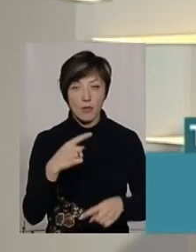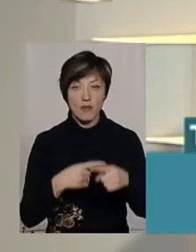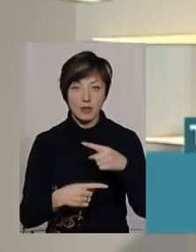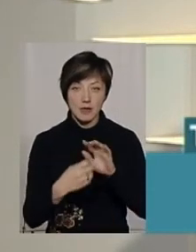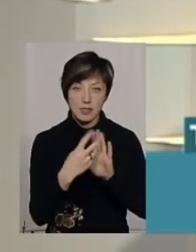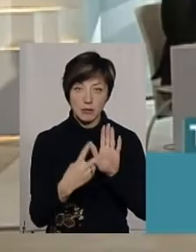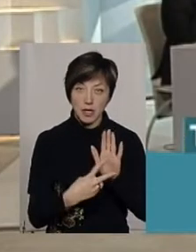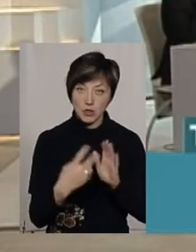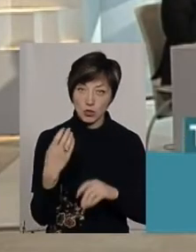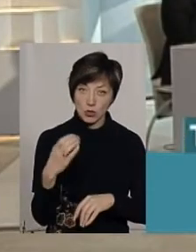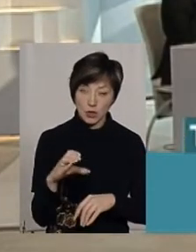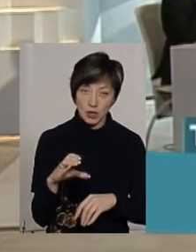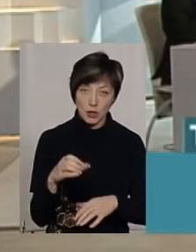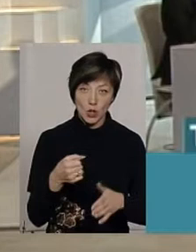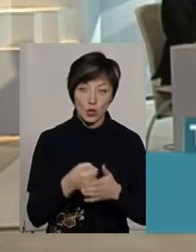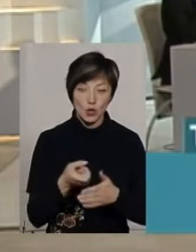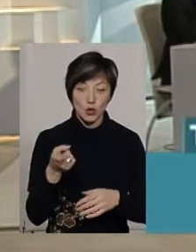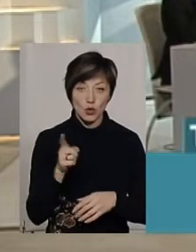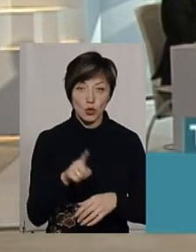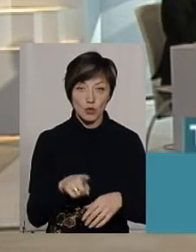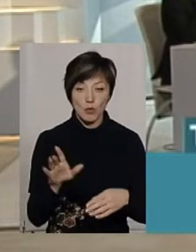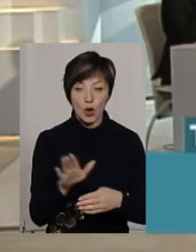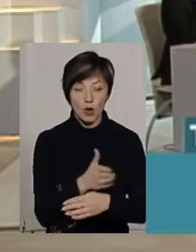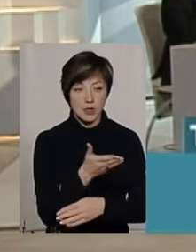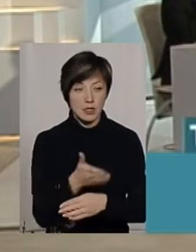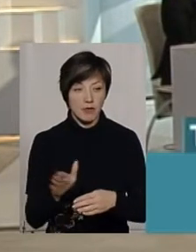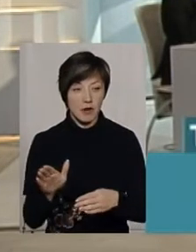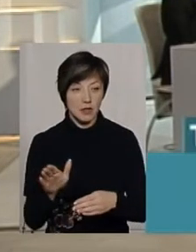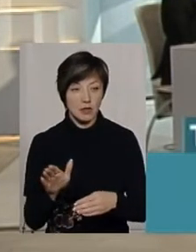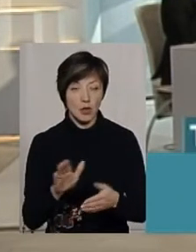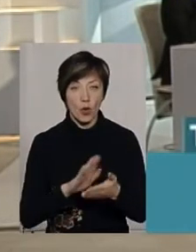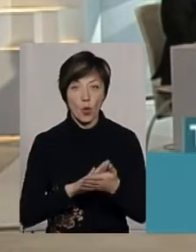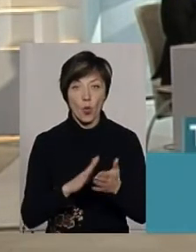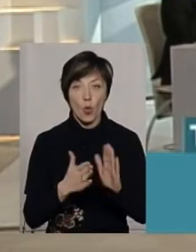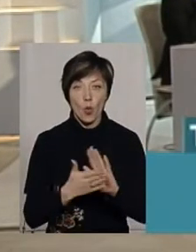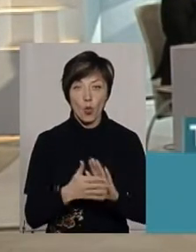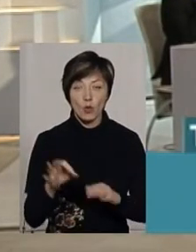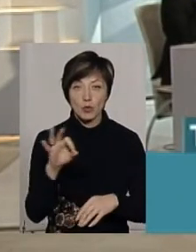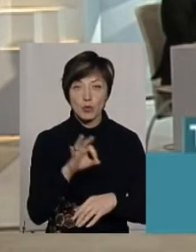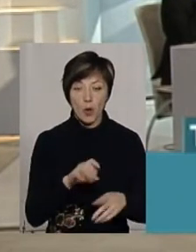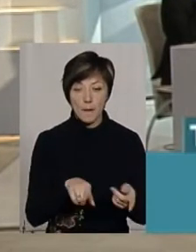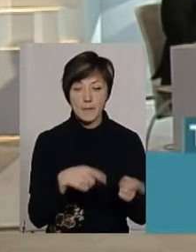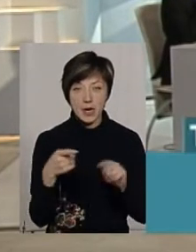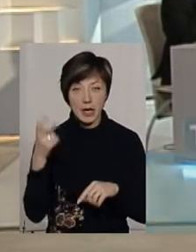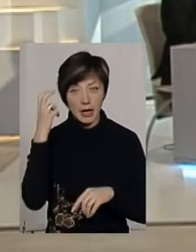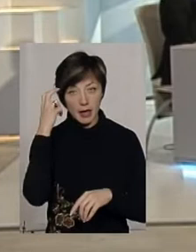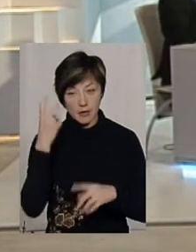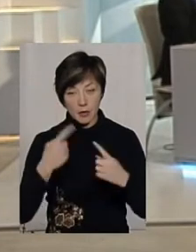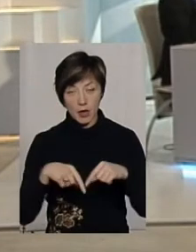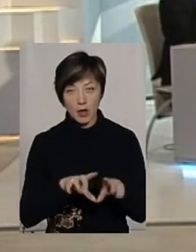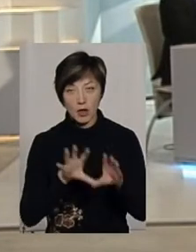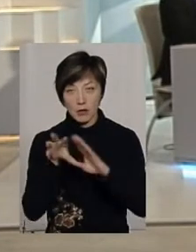нас в 17 століття до того, щоб розірвати ту угоду про перехід Київської митрополії